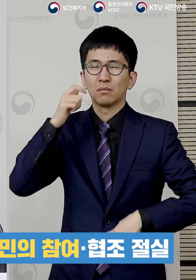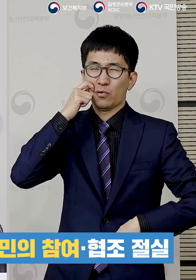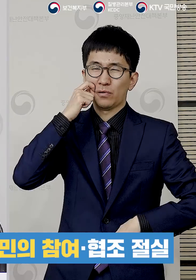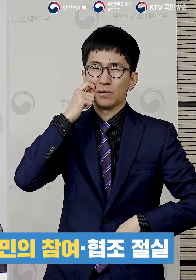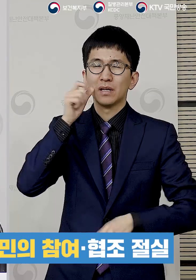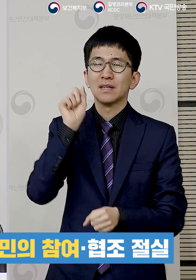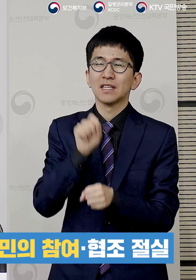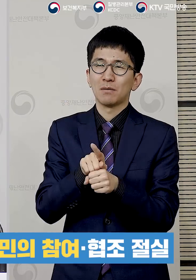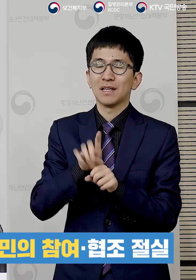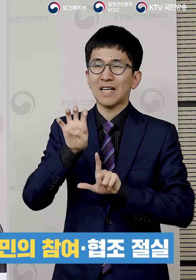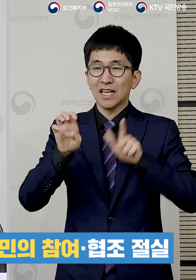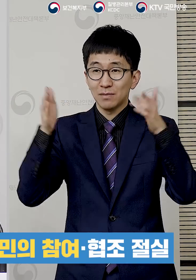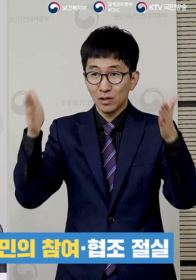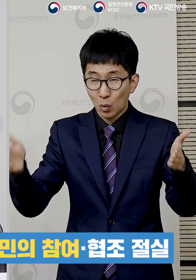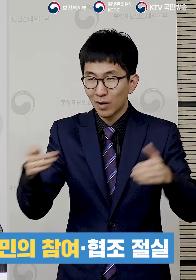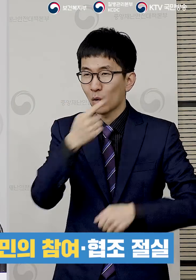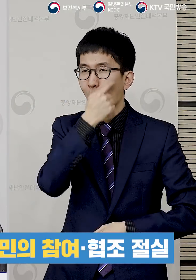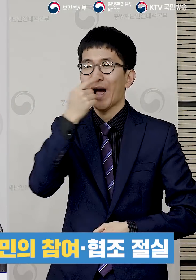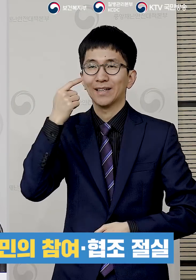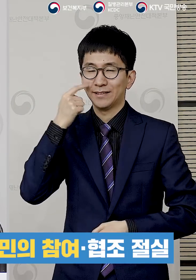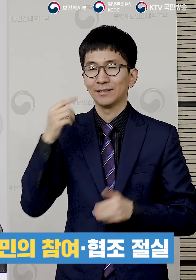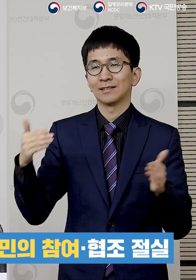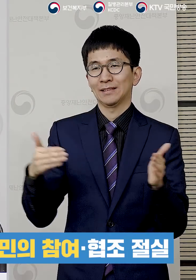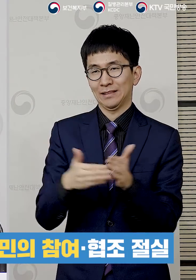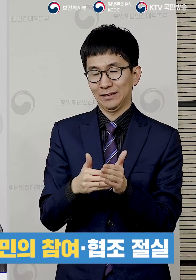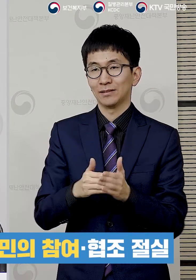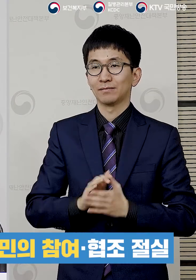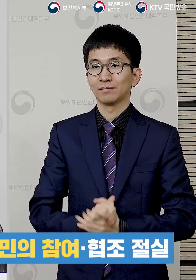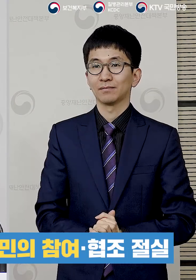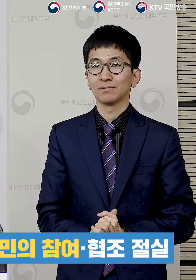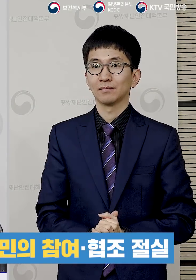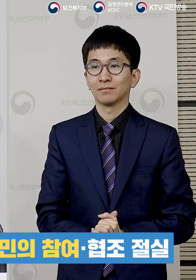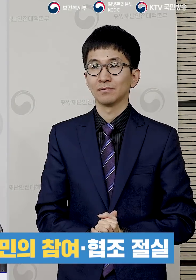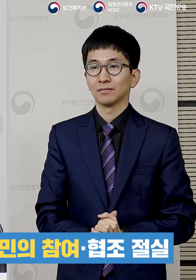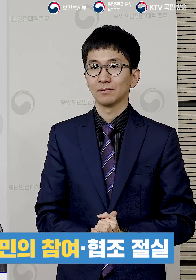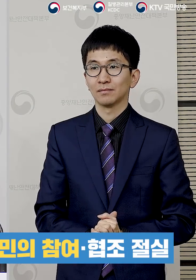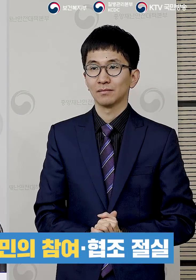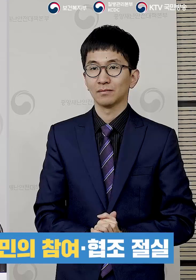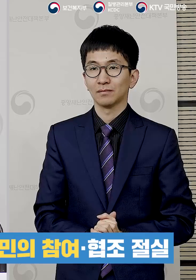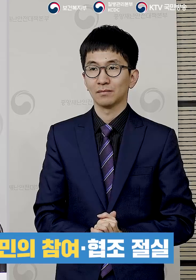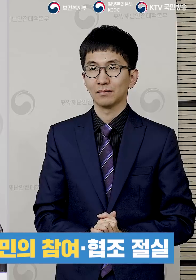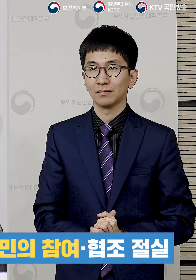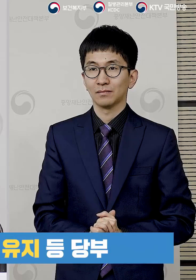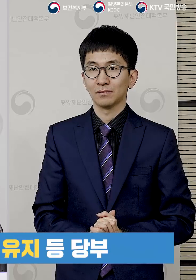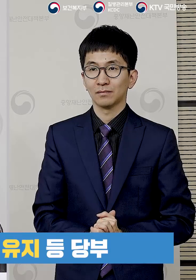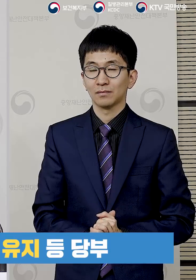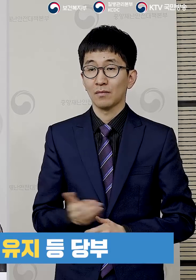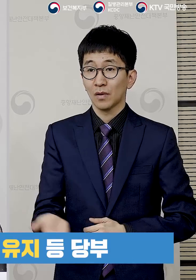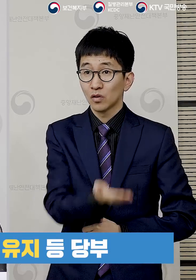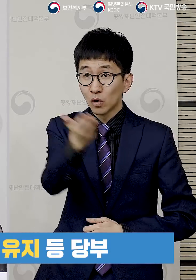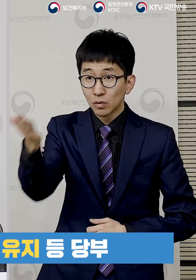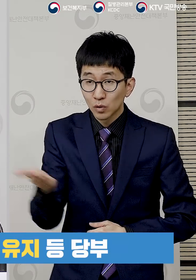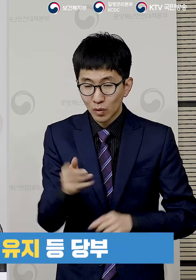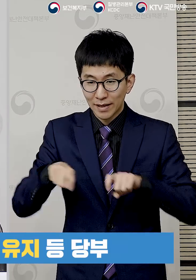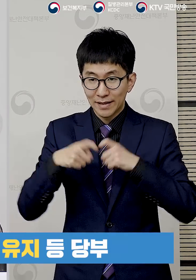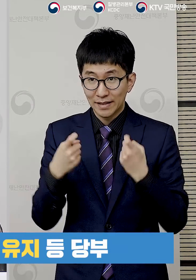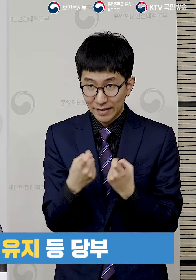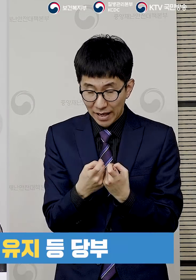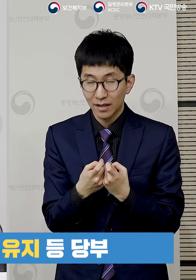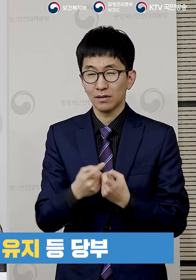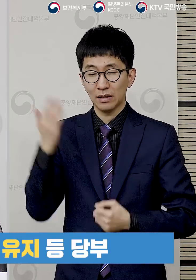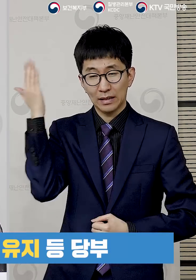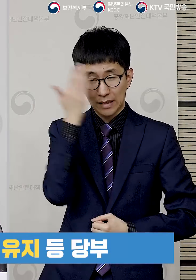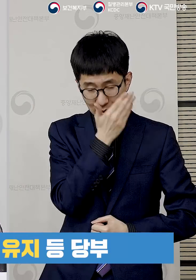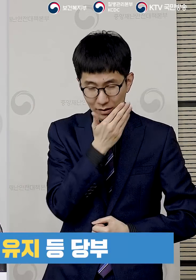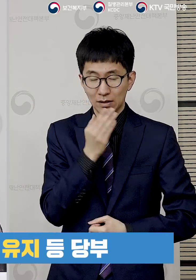40여일간의 이 질병 전파의 양상을 보면 짐작이 되시리라고 봅니다. 국민 여러분들께서도 개인위생